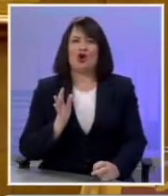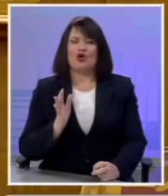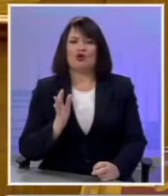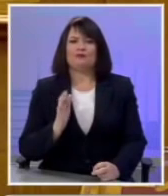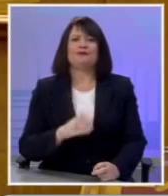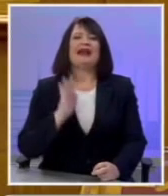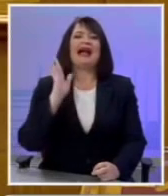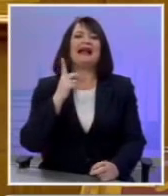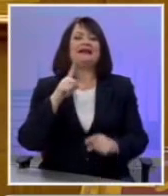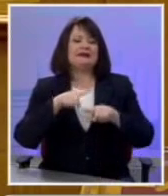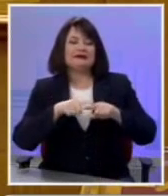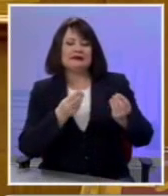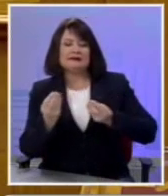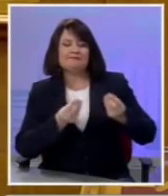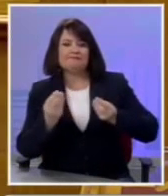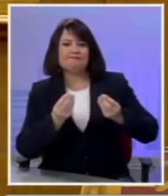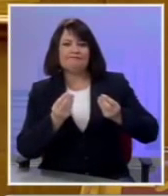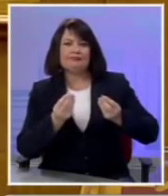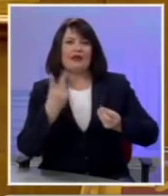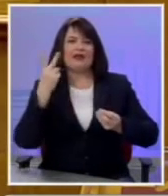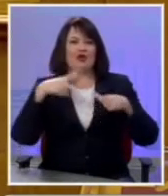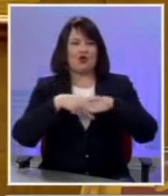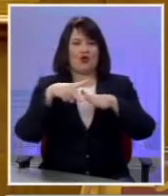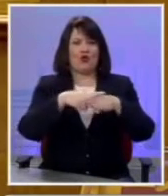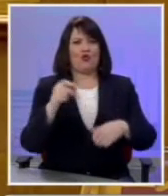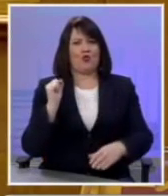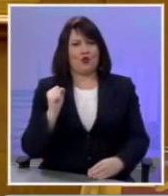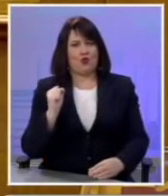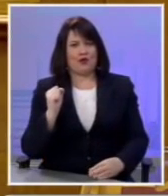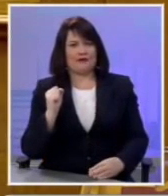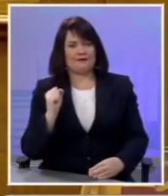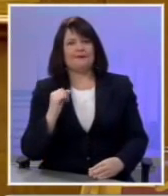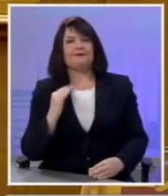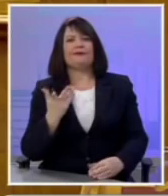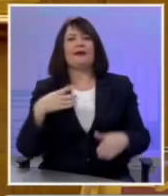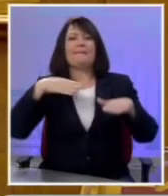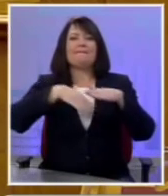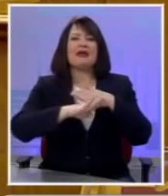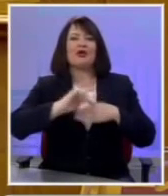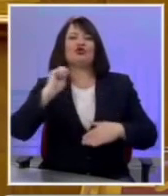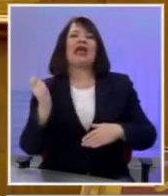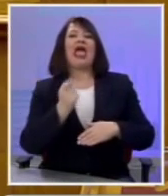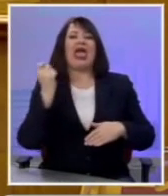αν αρθρίσουμε ιδίως τις δύο μεγαλύτερες τράπεζες, την Πειραιώς και την Εθνική,